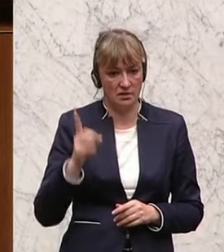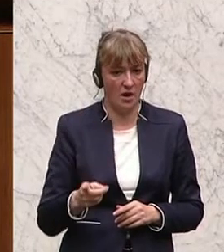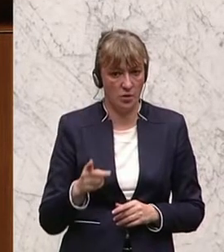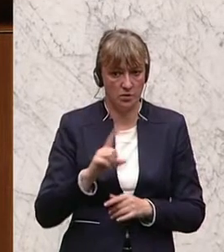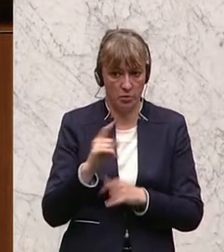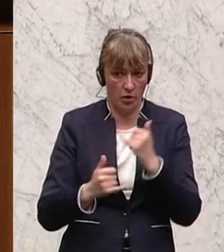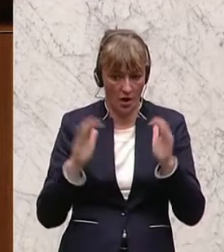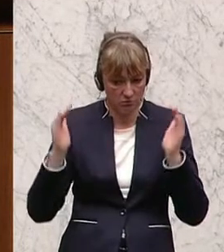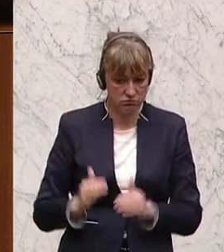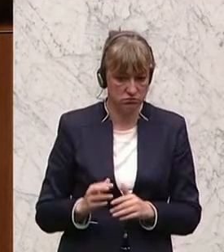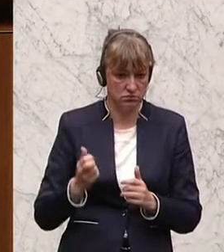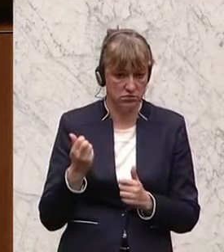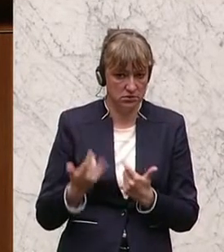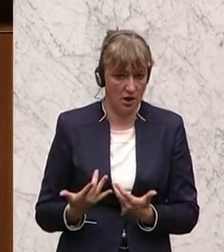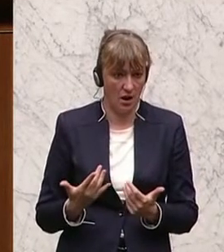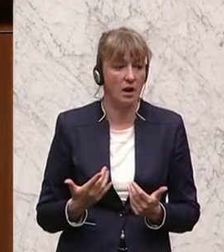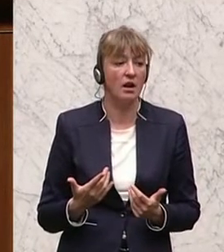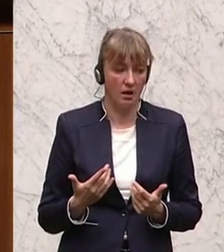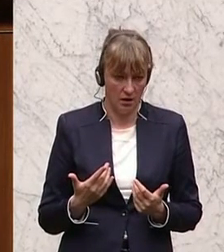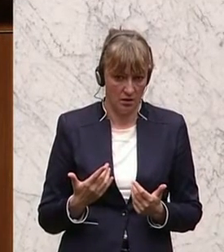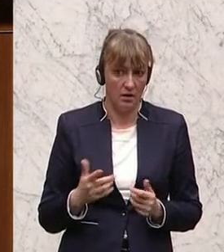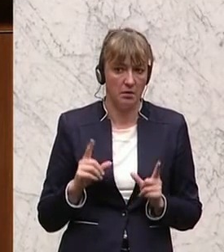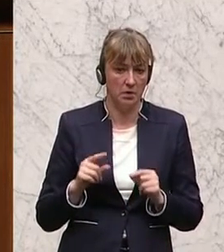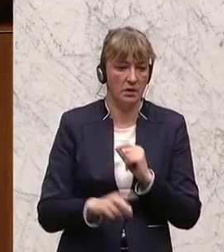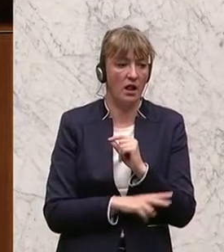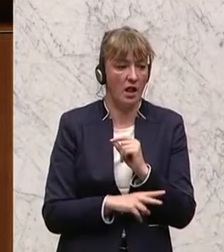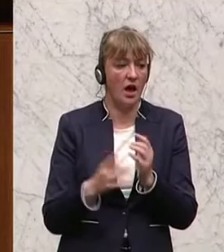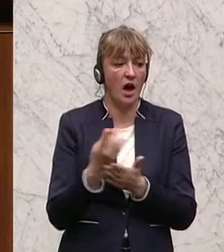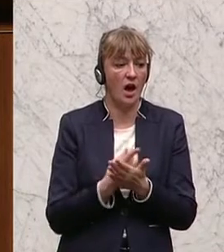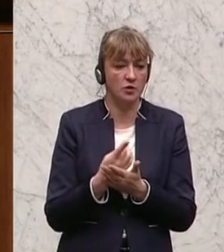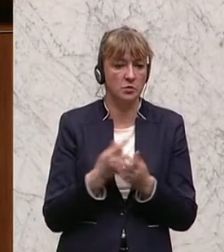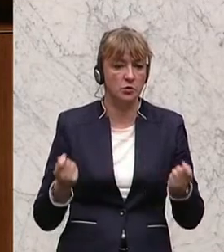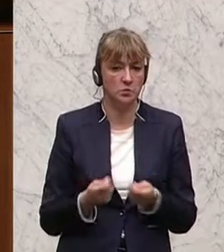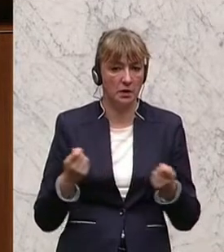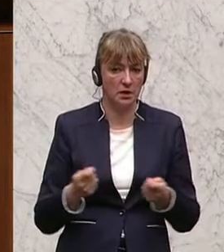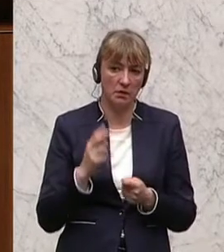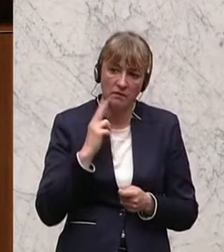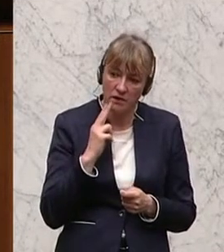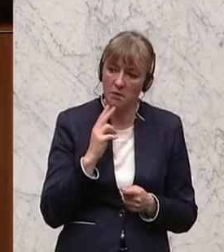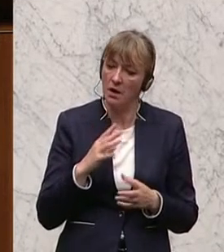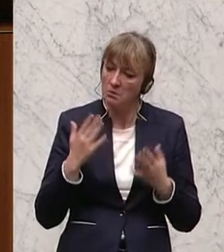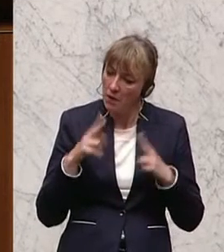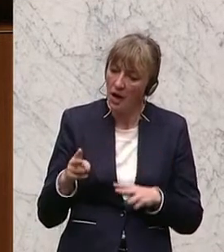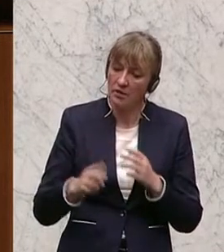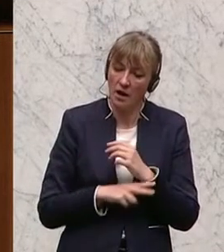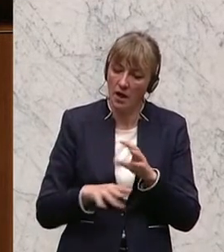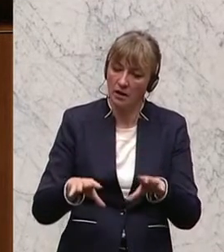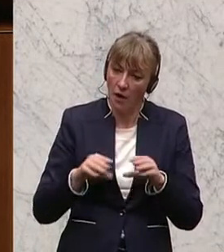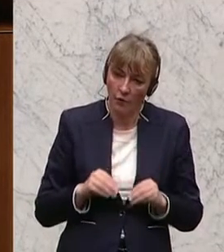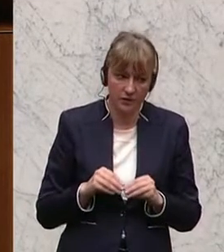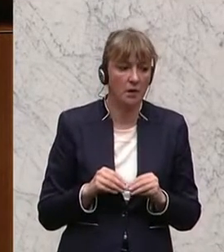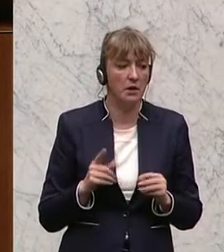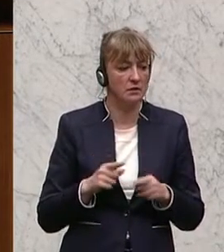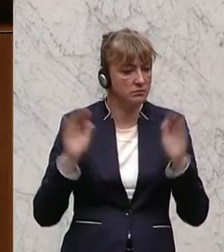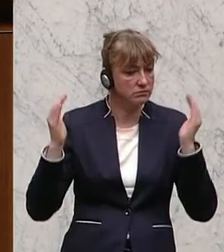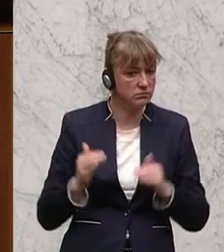über 13.000 pro Jahr. Wir haben einen Rückgang der Lehrausbildungsbetriebe, also Firmen, die überhaupt bereit sind, einen Lehrling aufzunehmen,